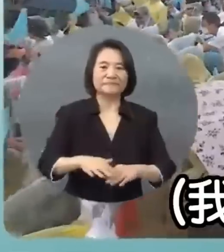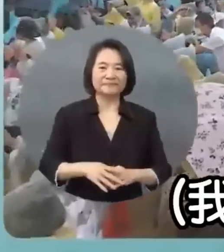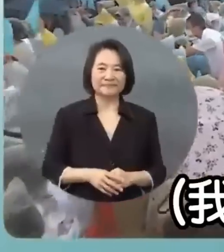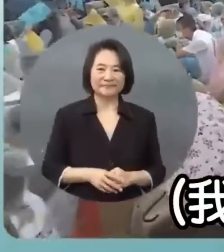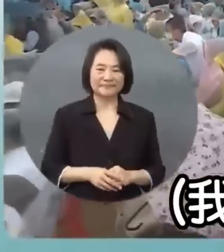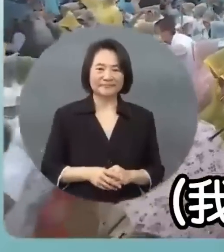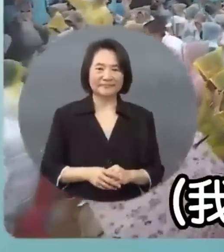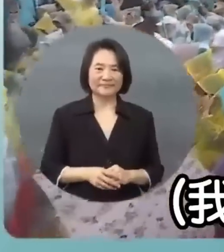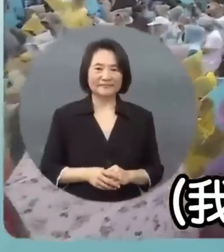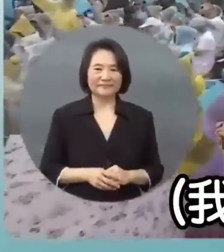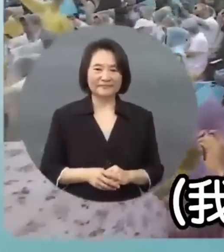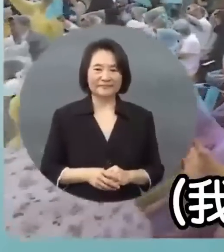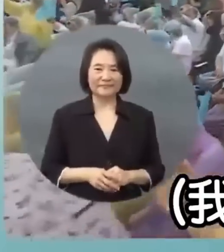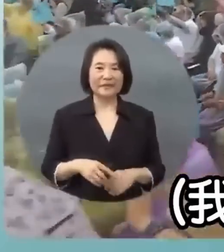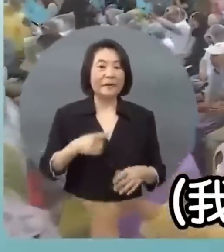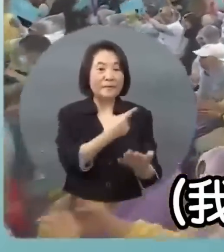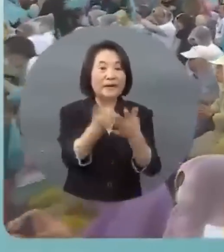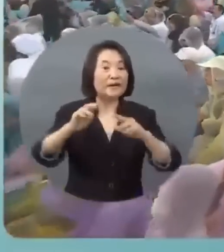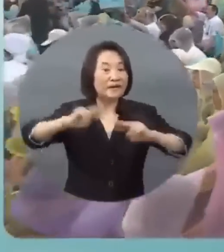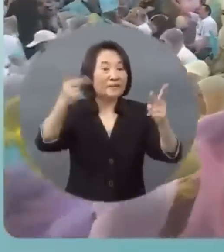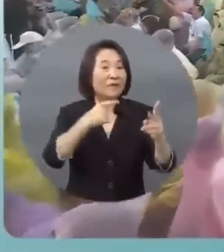我们要改变，对不对？